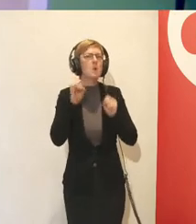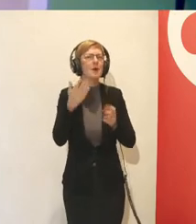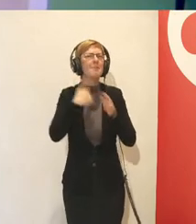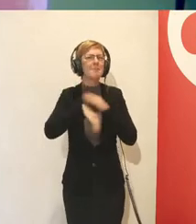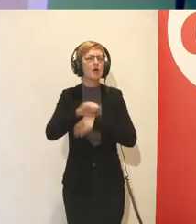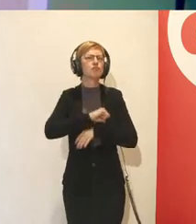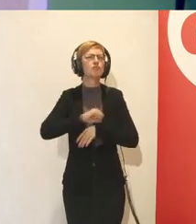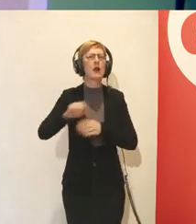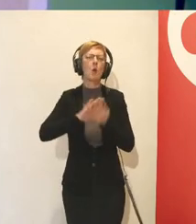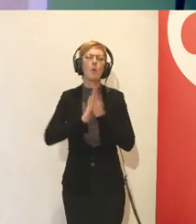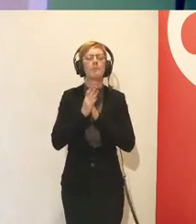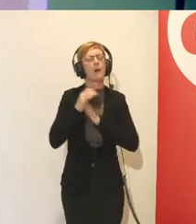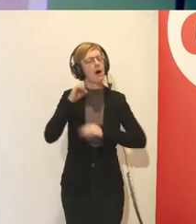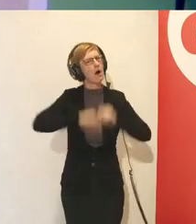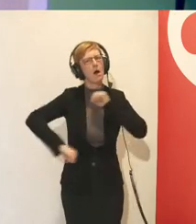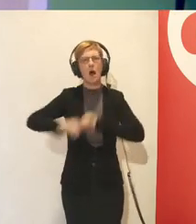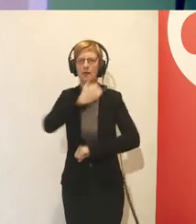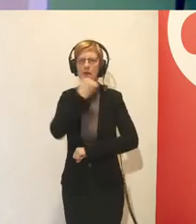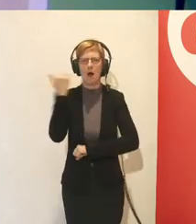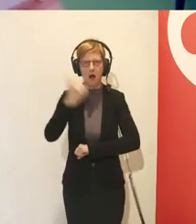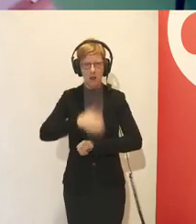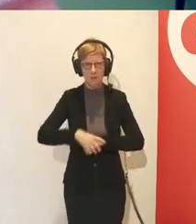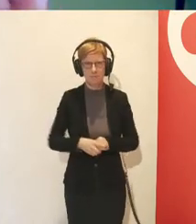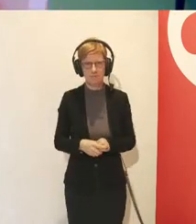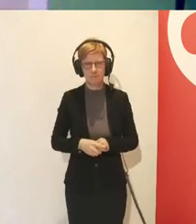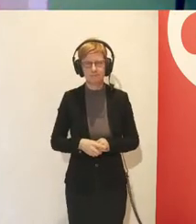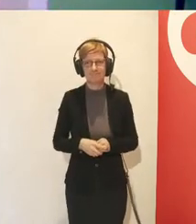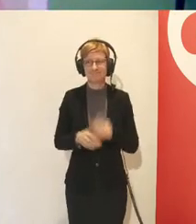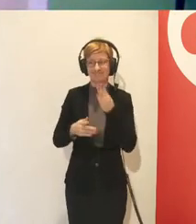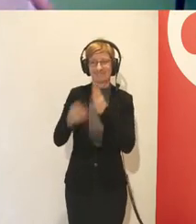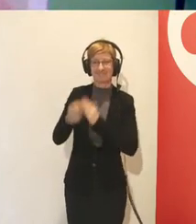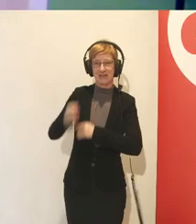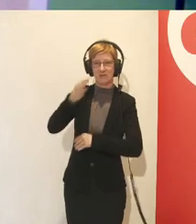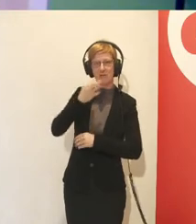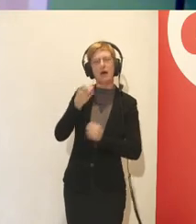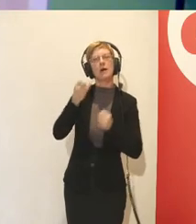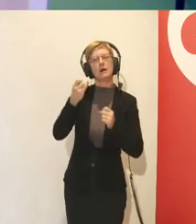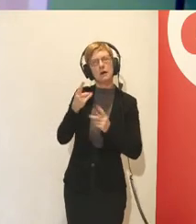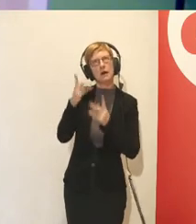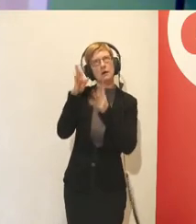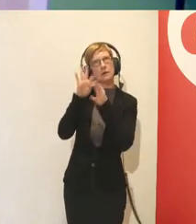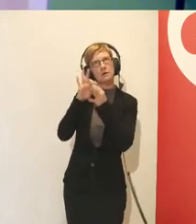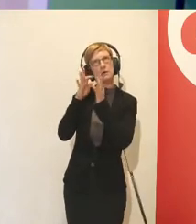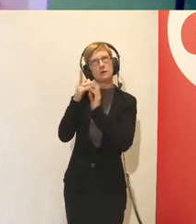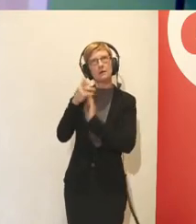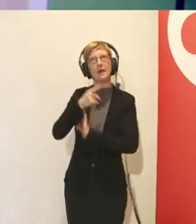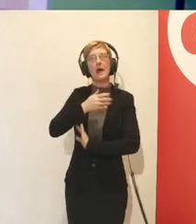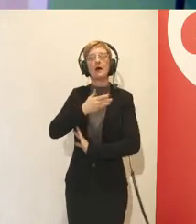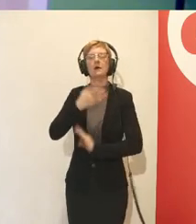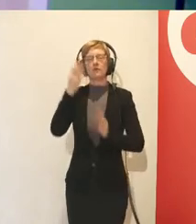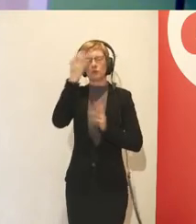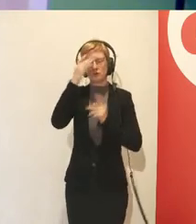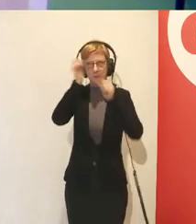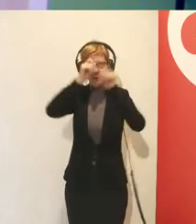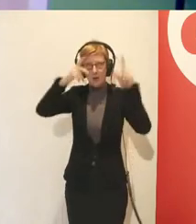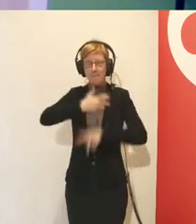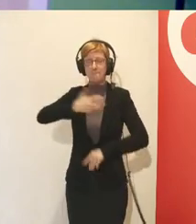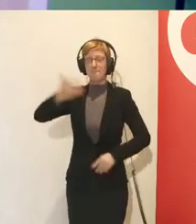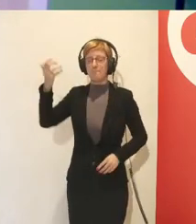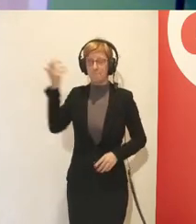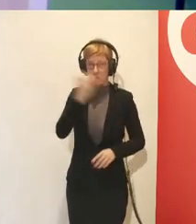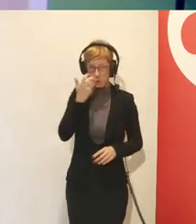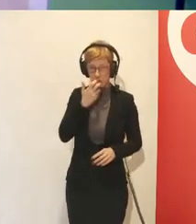und dass die überleitung zu deiner frage jetzt man konstruiert das absolut böse da wo ich das absolut böse erschaffen